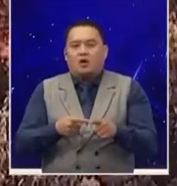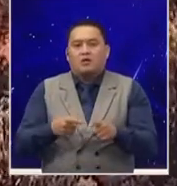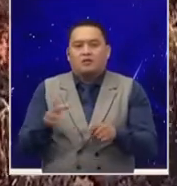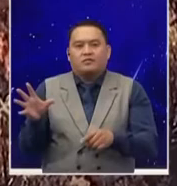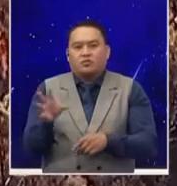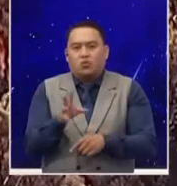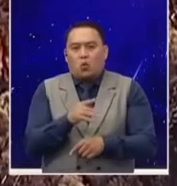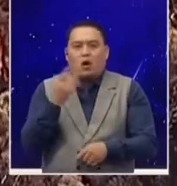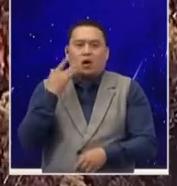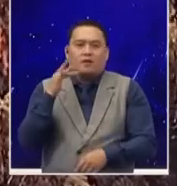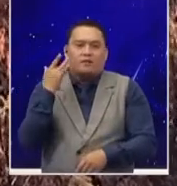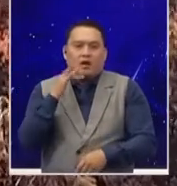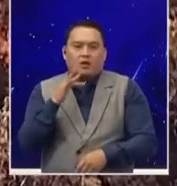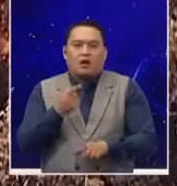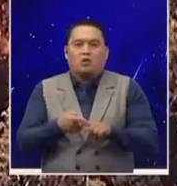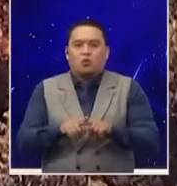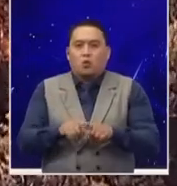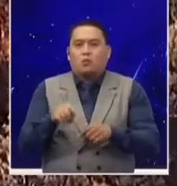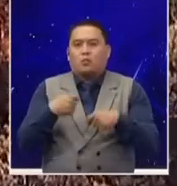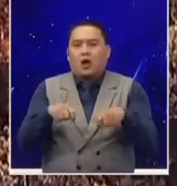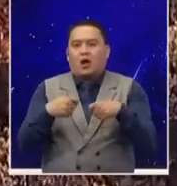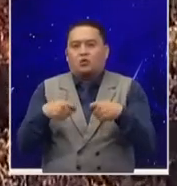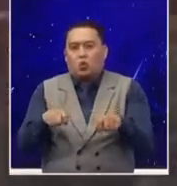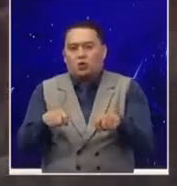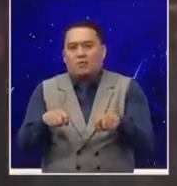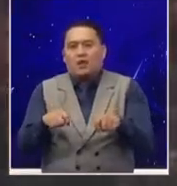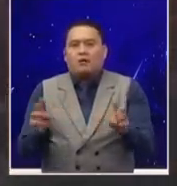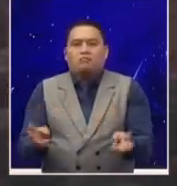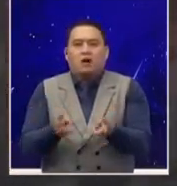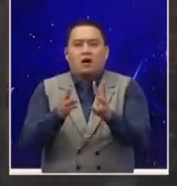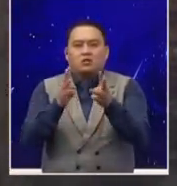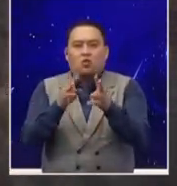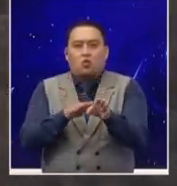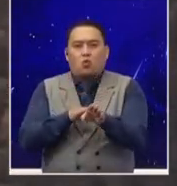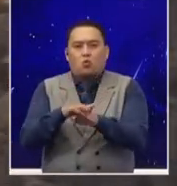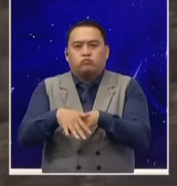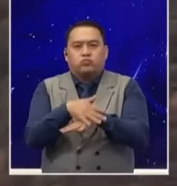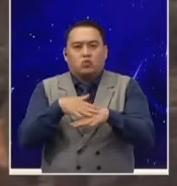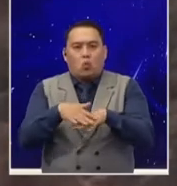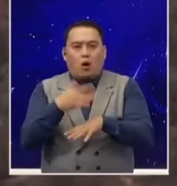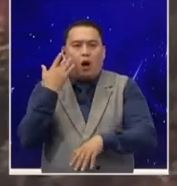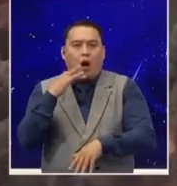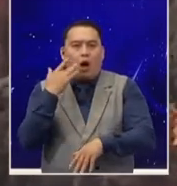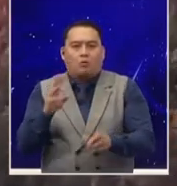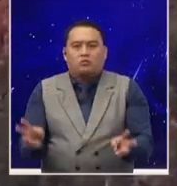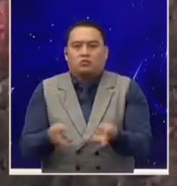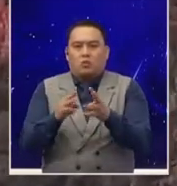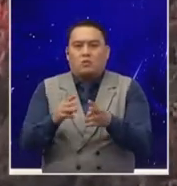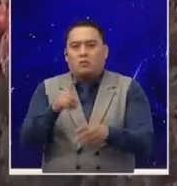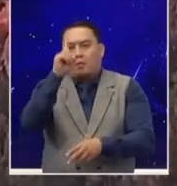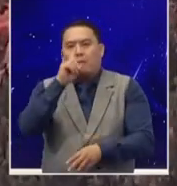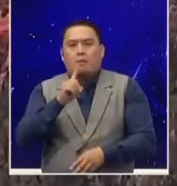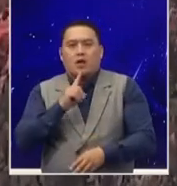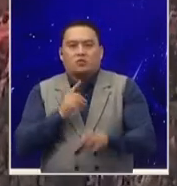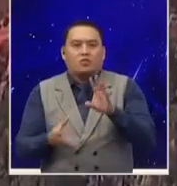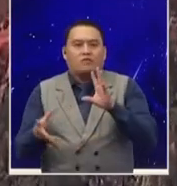алкогольной продукции Калифорнии, которая продается в розницу. Пожары в самом густонаселенном штате Америки полыхают уже почти месяц.